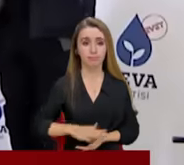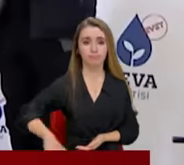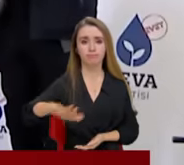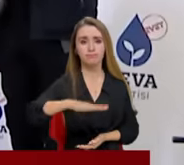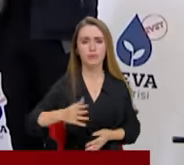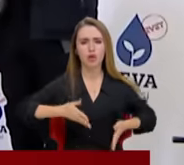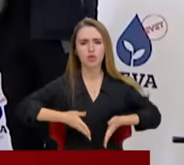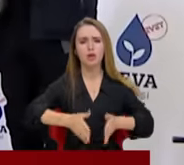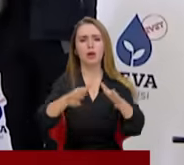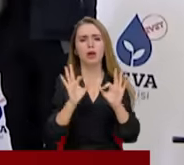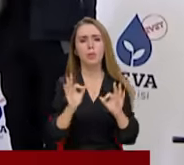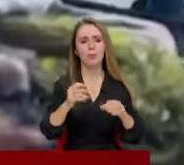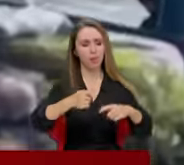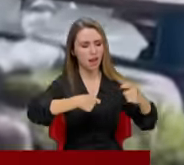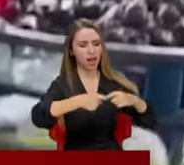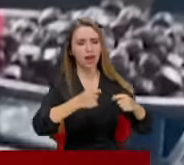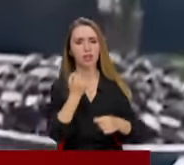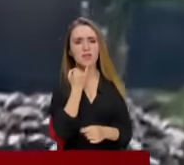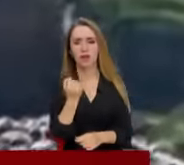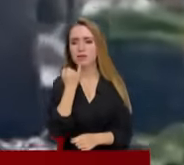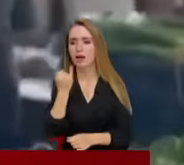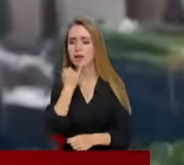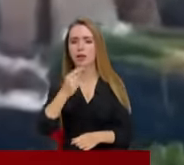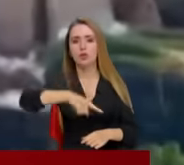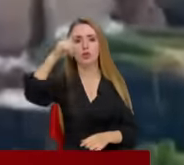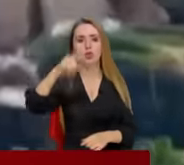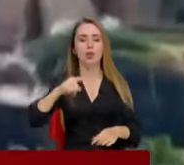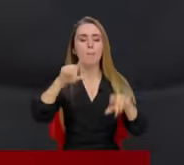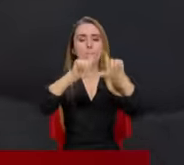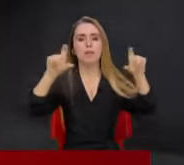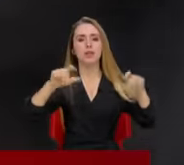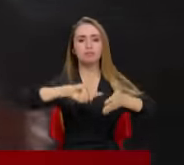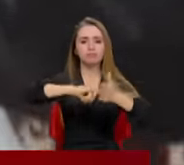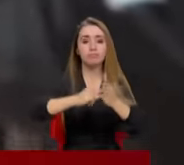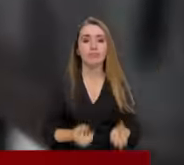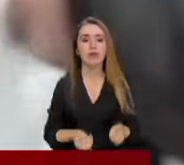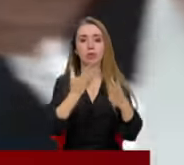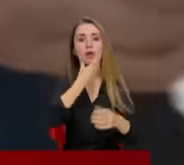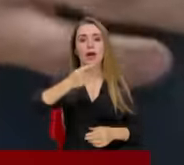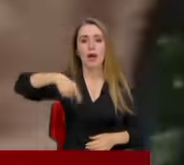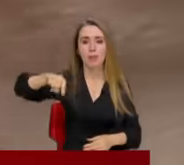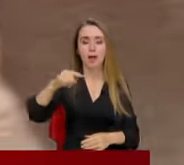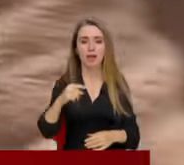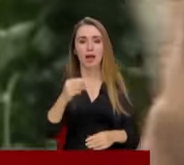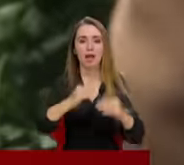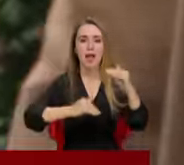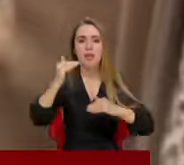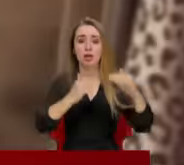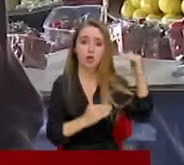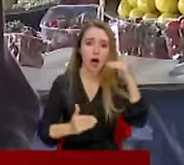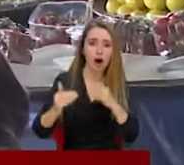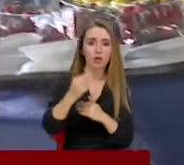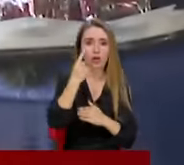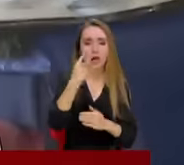Meydanlarda, sokaklarda, esnaf ziyaretinde gündem seçim, başlıksa geçim derdi. Emeklilerin artan enflasyon